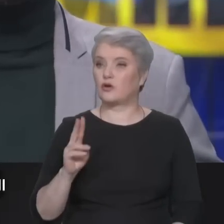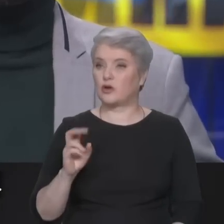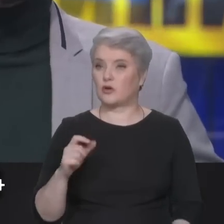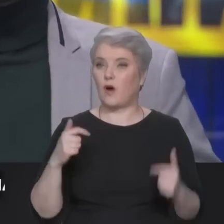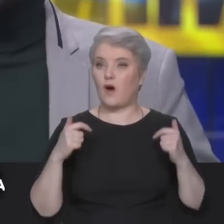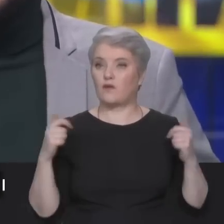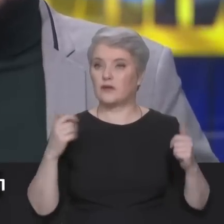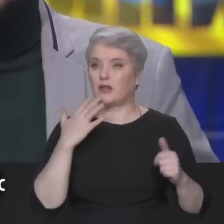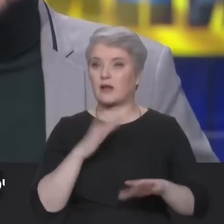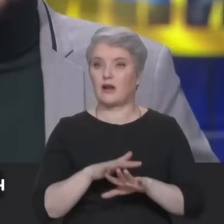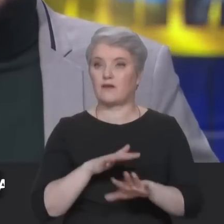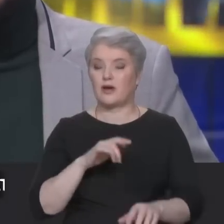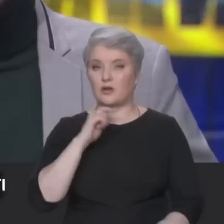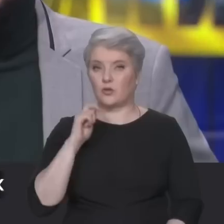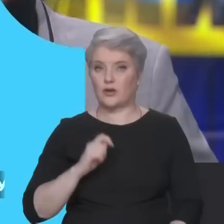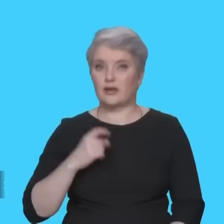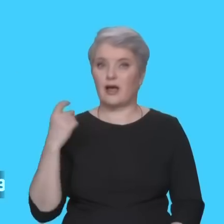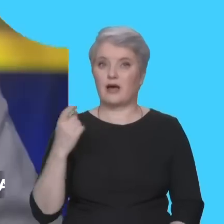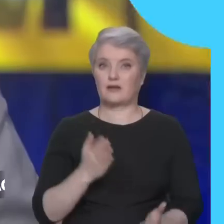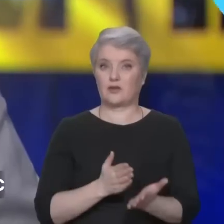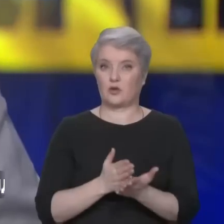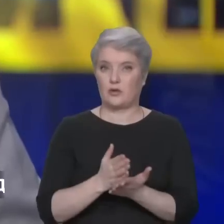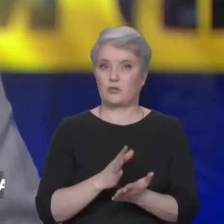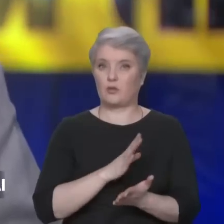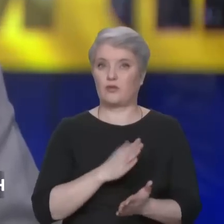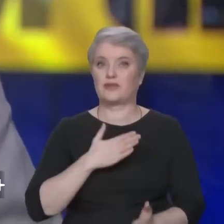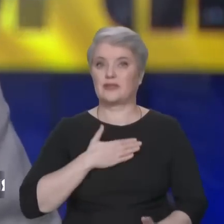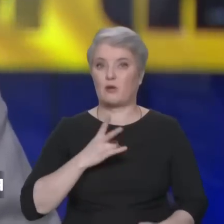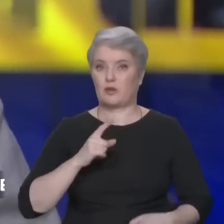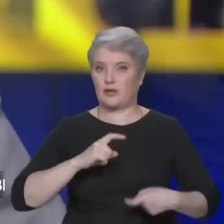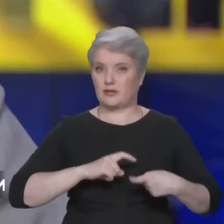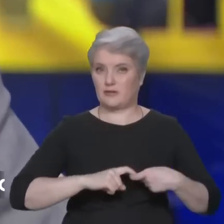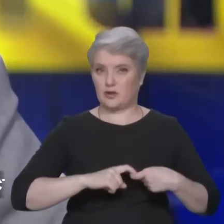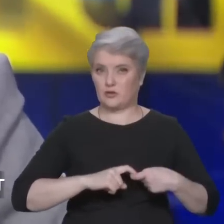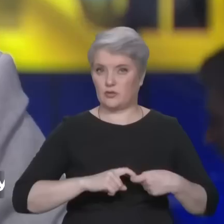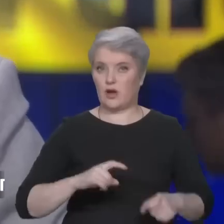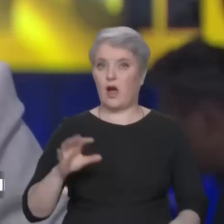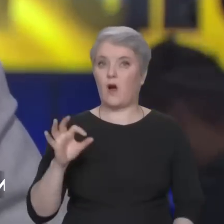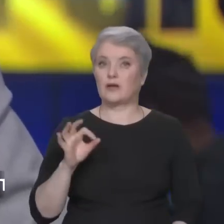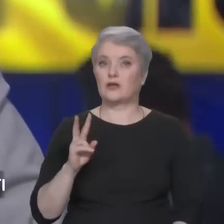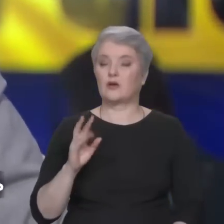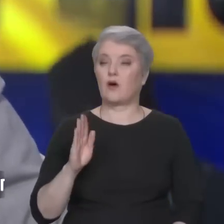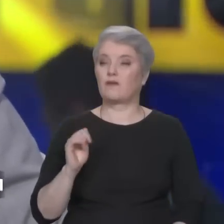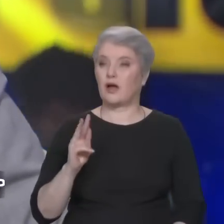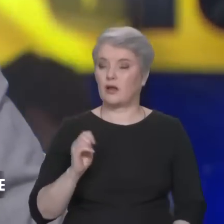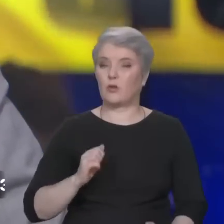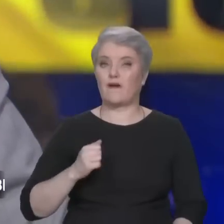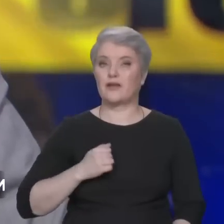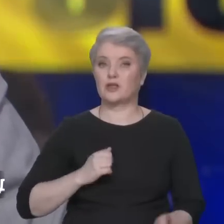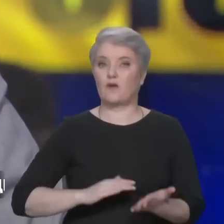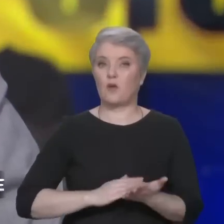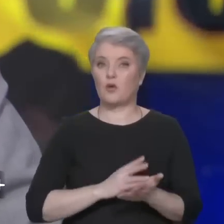гвардії України з Харківського напрямку, був з нами на зв'язку. А нагадаю, що Олександр Коваленко, військово-політичний оглядач